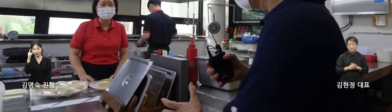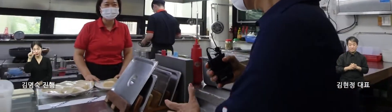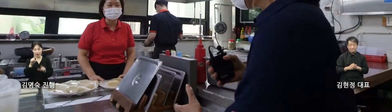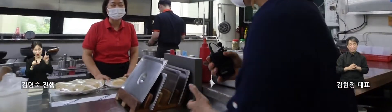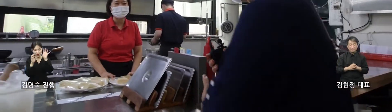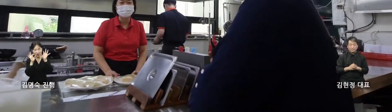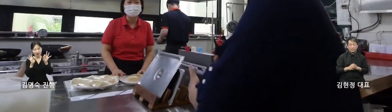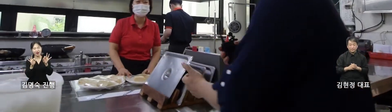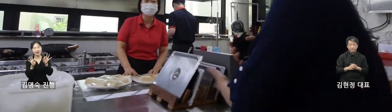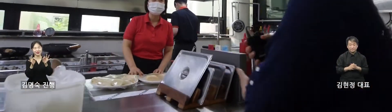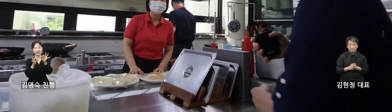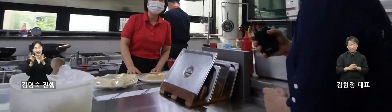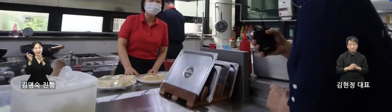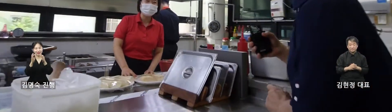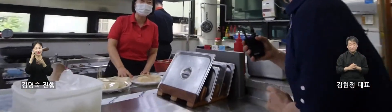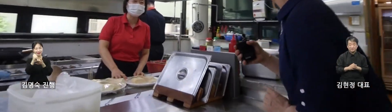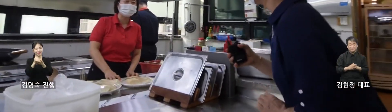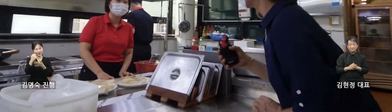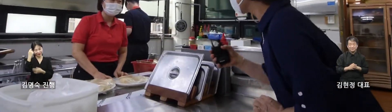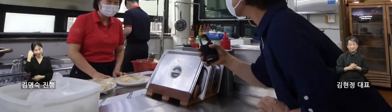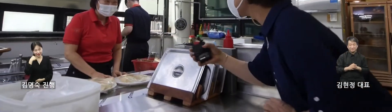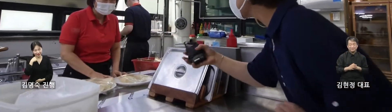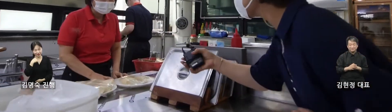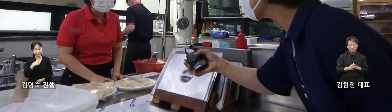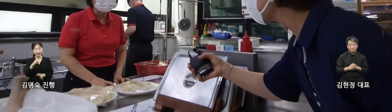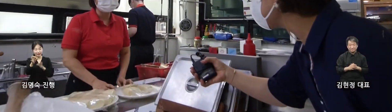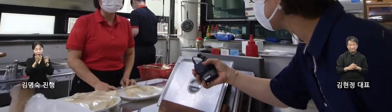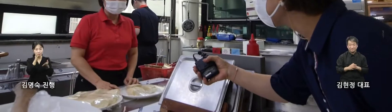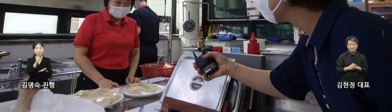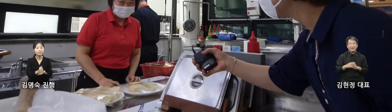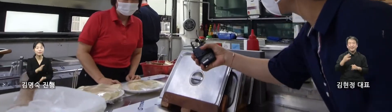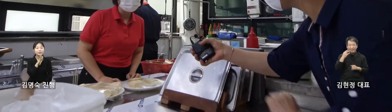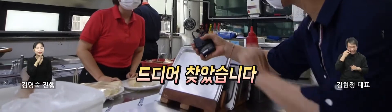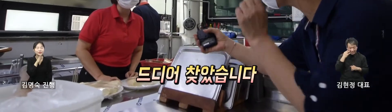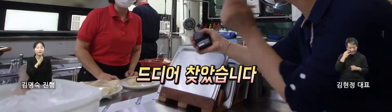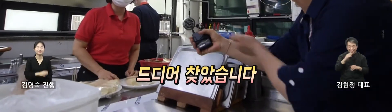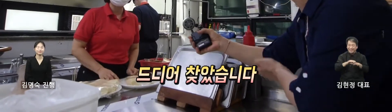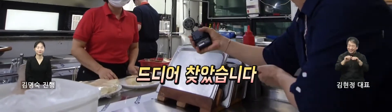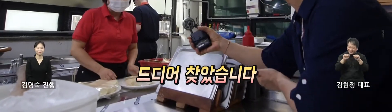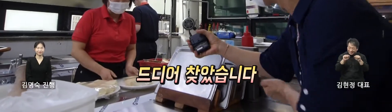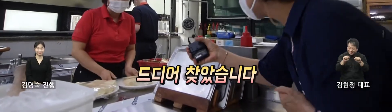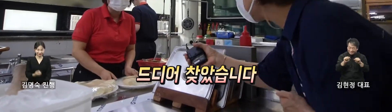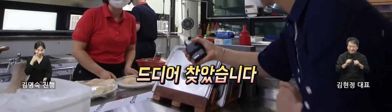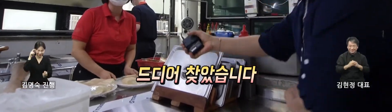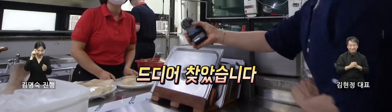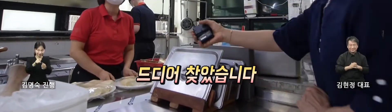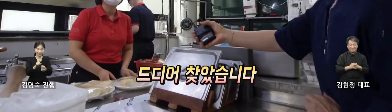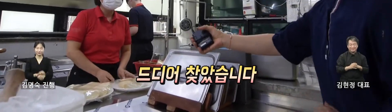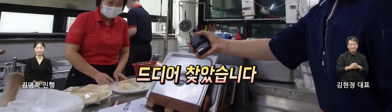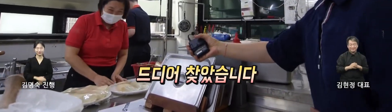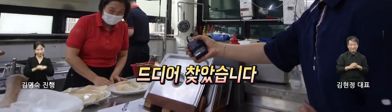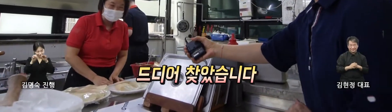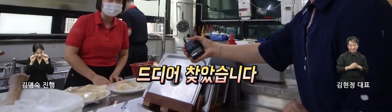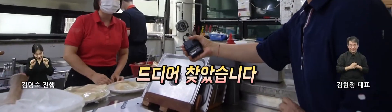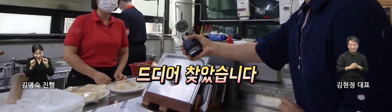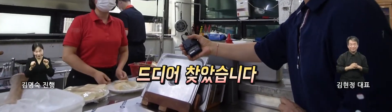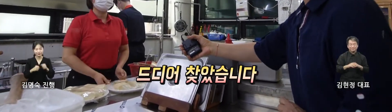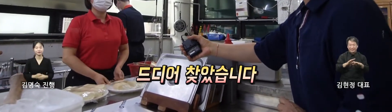사장님의 포스가 느껴지는 분. 사장님 맞으시죠? 네네, 안녕하세요. 네, 찾았습니다. 안녕하세요.